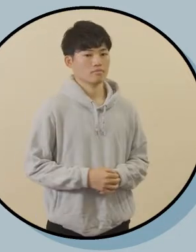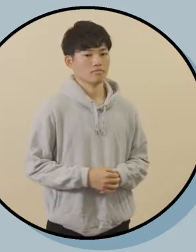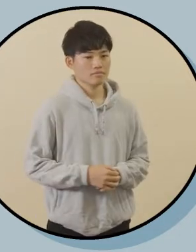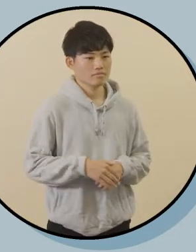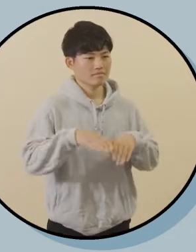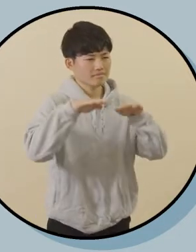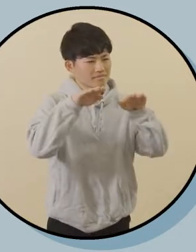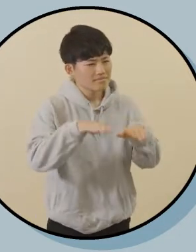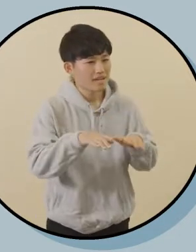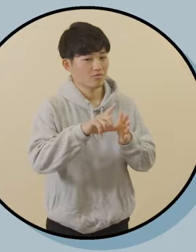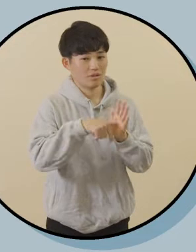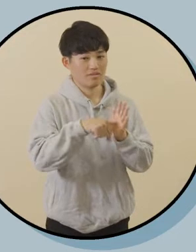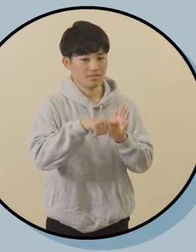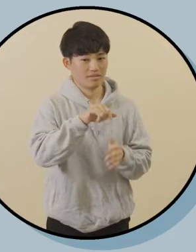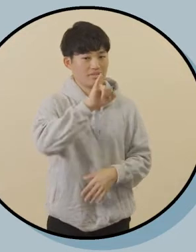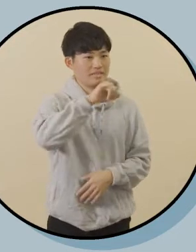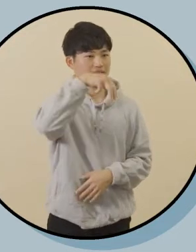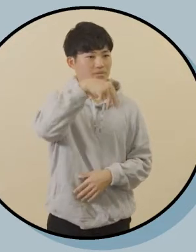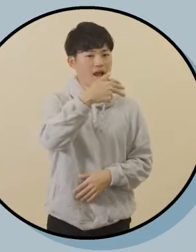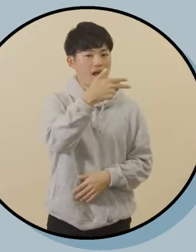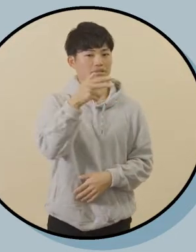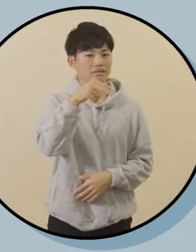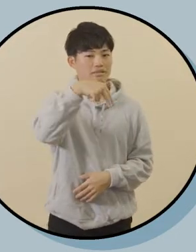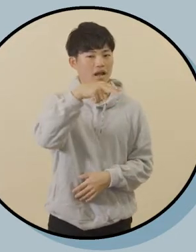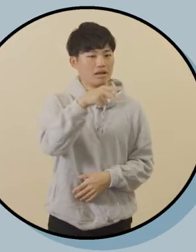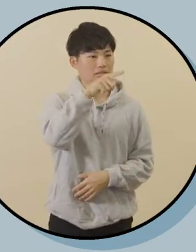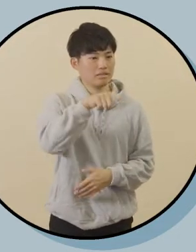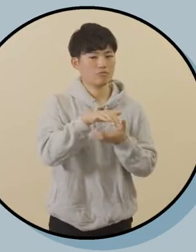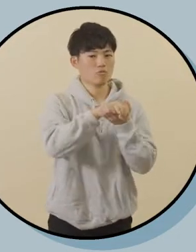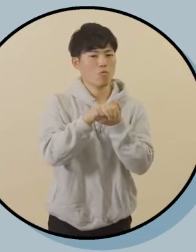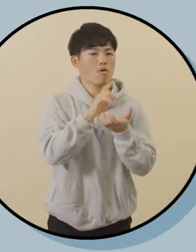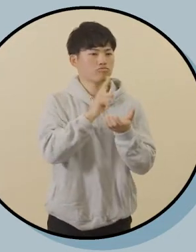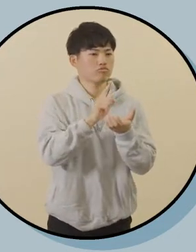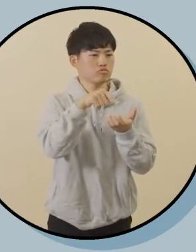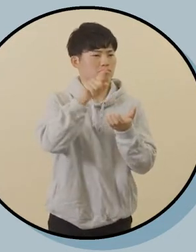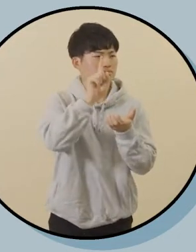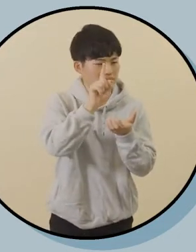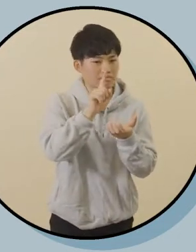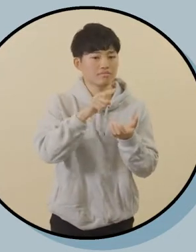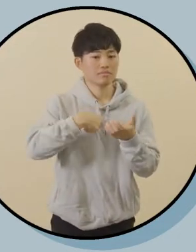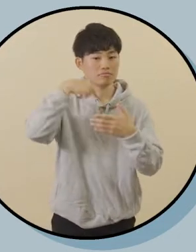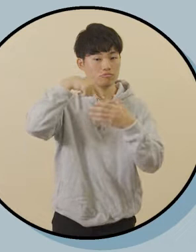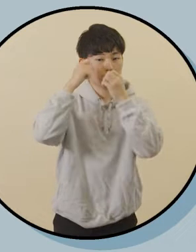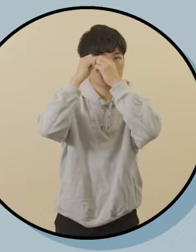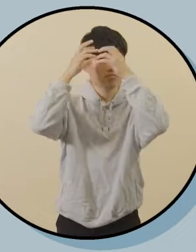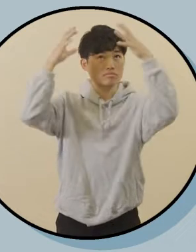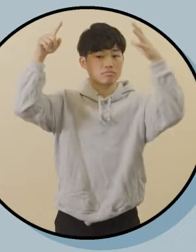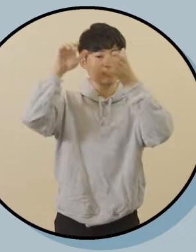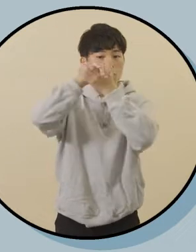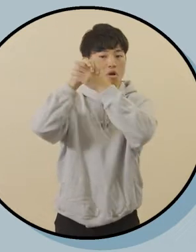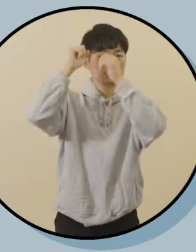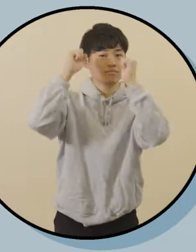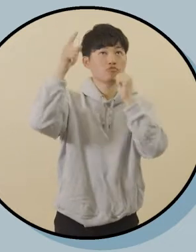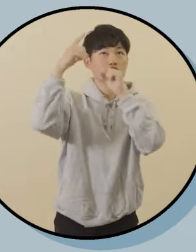子供の頃って、イマジナリーフレンドっていうらしいんですけど、 なんかこう自分の中の想像上の友達